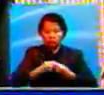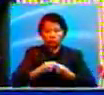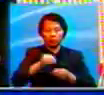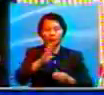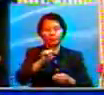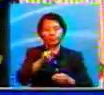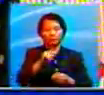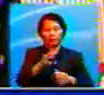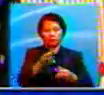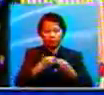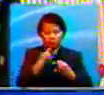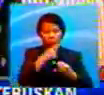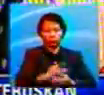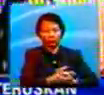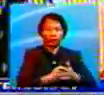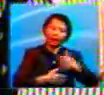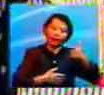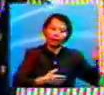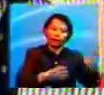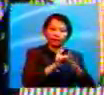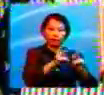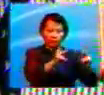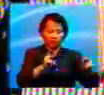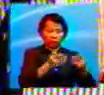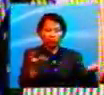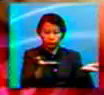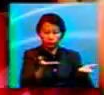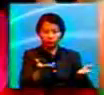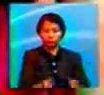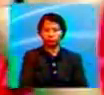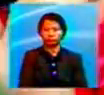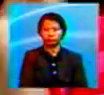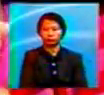bakinya supaya dapat digunakan untuk anak-anak lain di kawasan Parlimen Ulu Selangor ini.